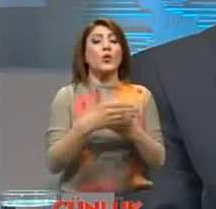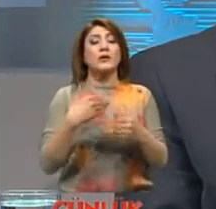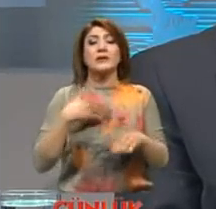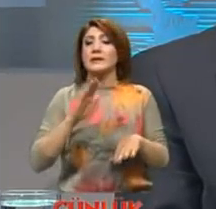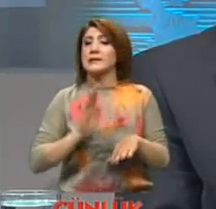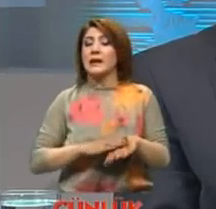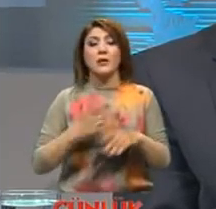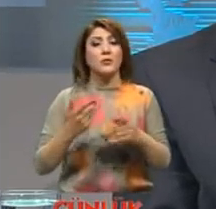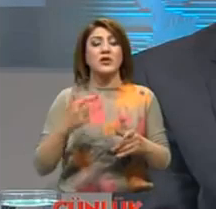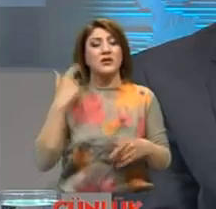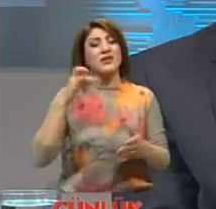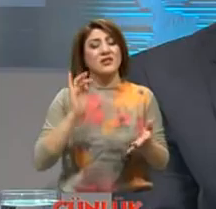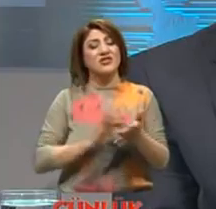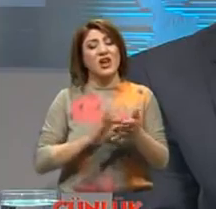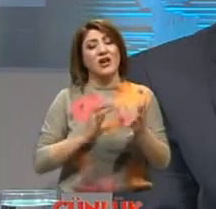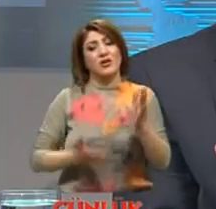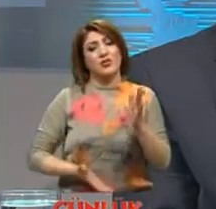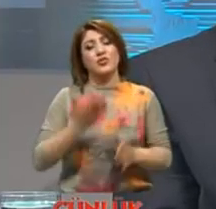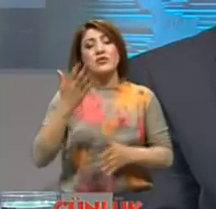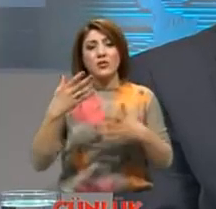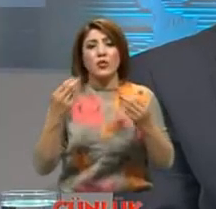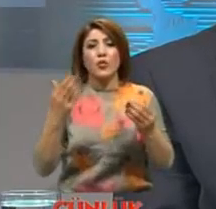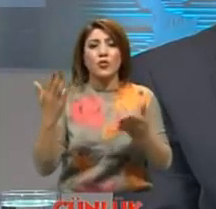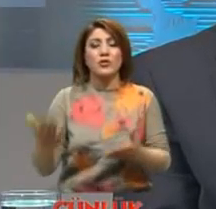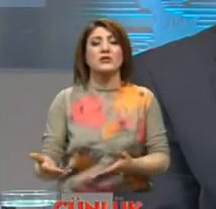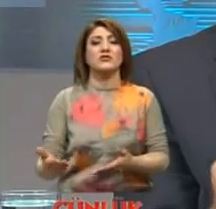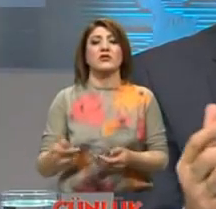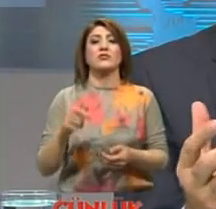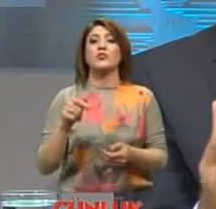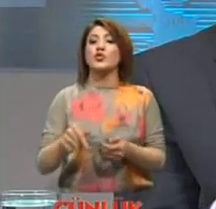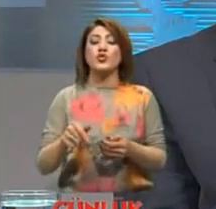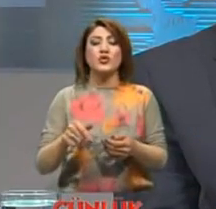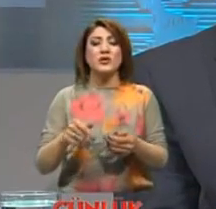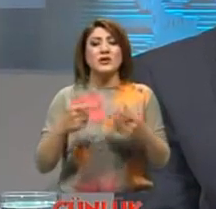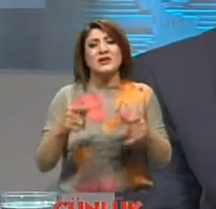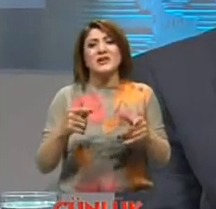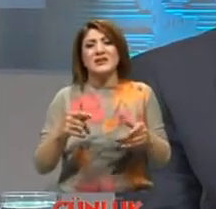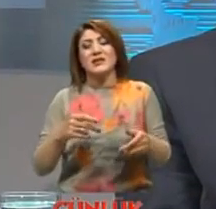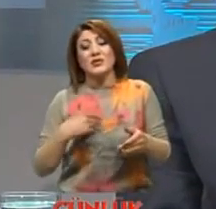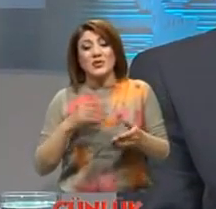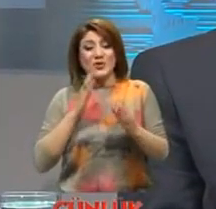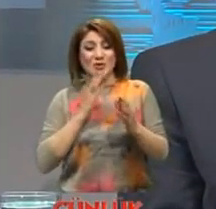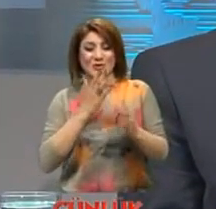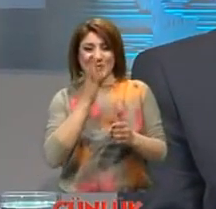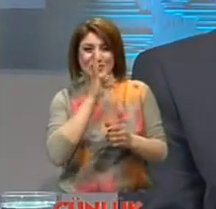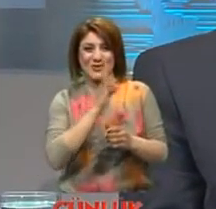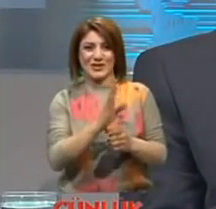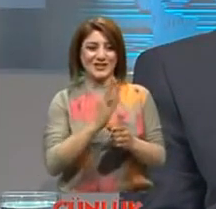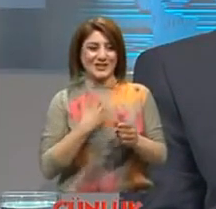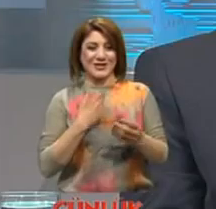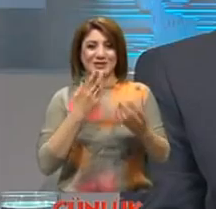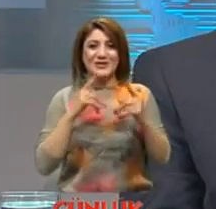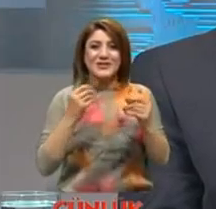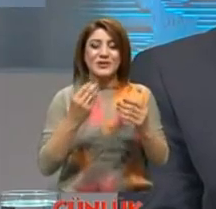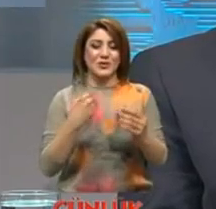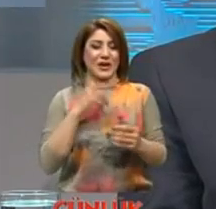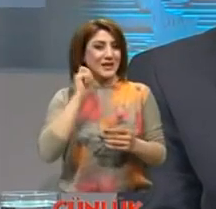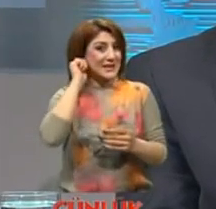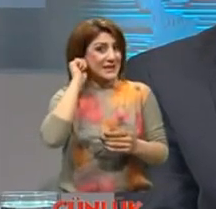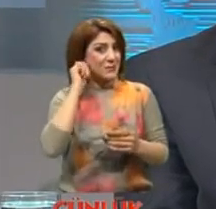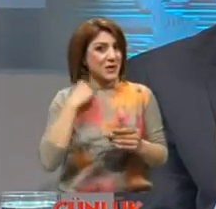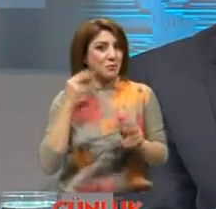Keşke işte bu projeler böyle. Biraz cezaları artıracaksınız. Biraz bunlarla geliştireceksiniz. Yani çok boyutlu yaklaşmanız lazım. Çok yani boyutlu. Eğer aynen multidisipliner